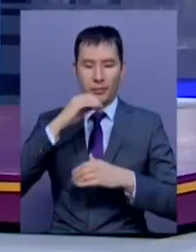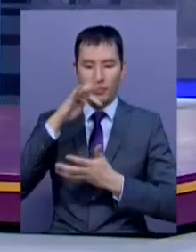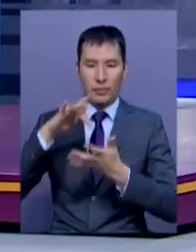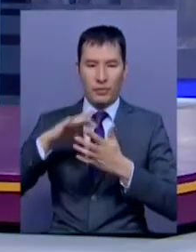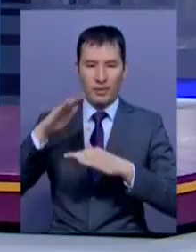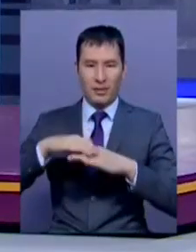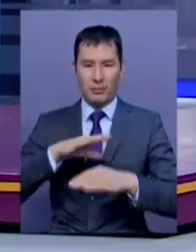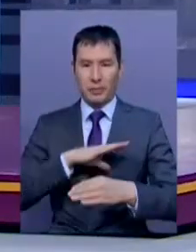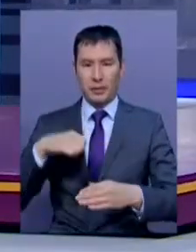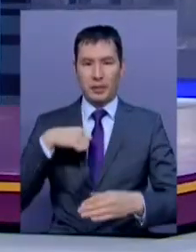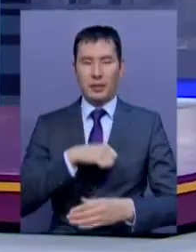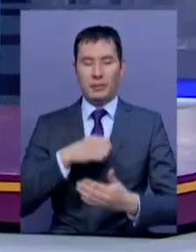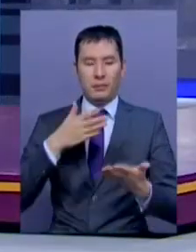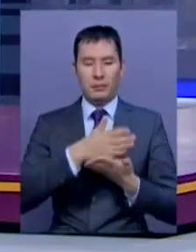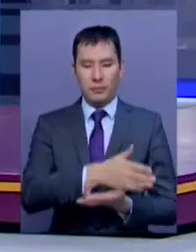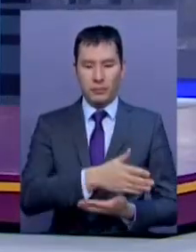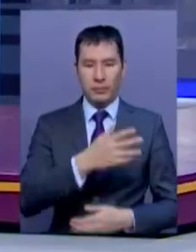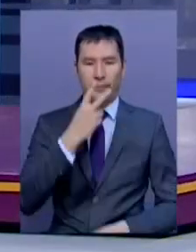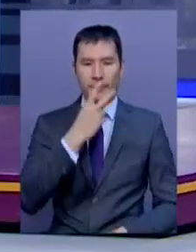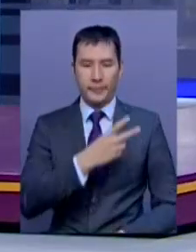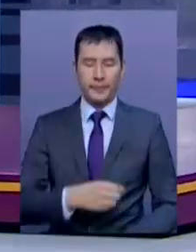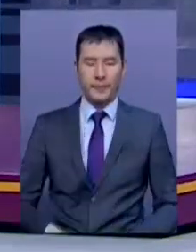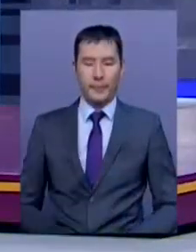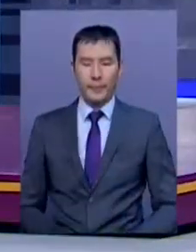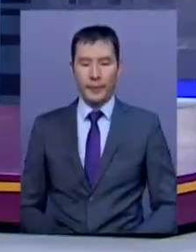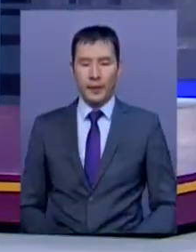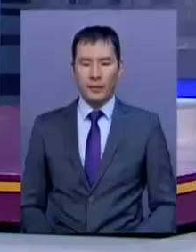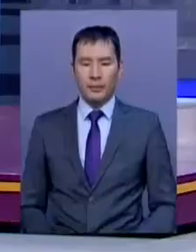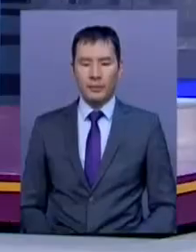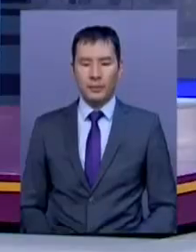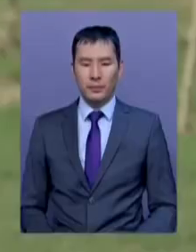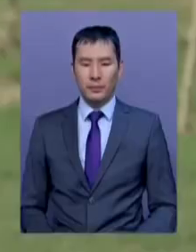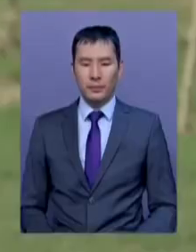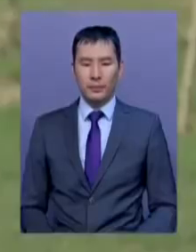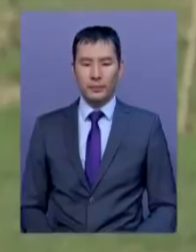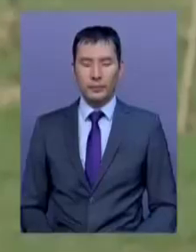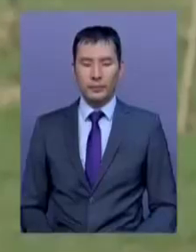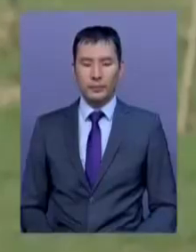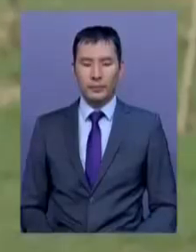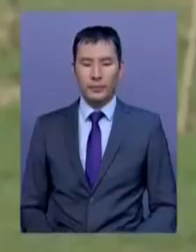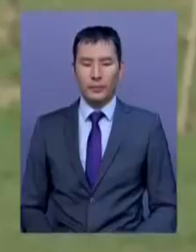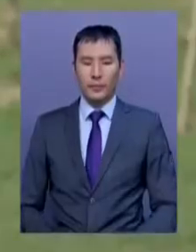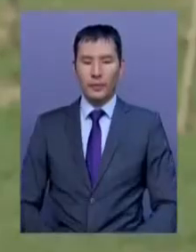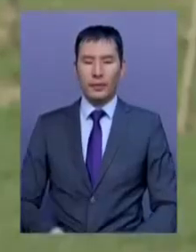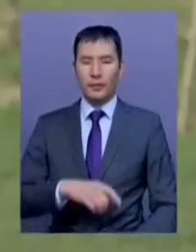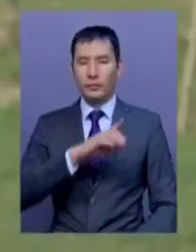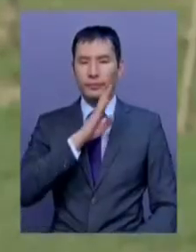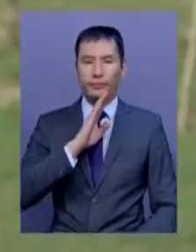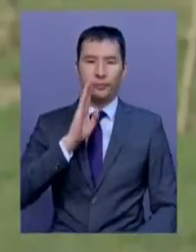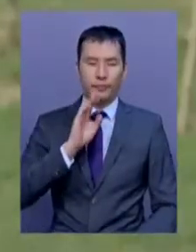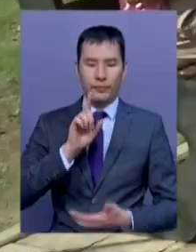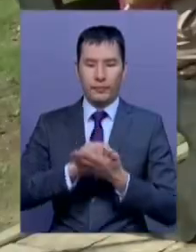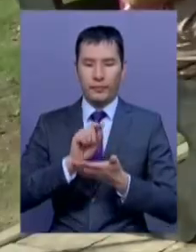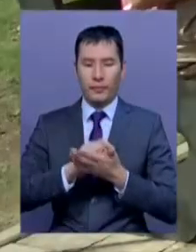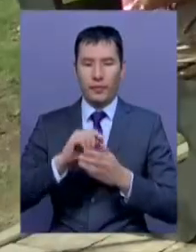Түркісіб ауданын аралап қайтты. Толығырақ Жадыра Омаржан тарқатады. Алматылық зейнеткер Гүлжанат Сағынбекова